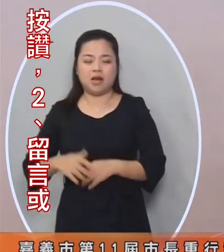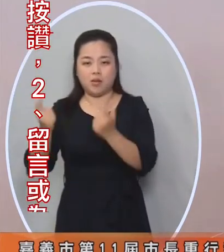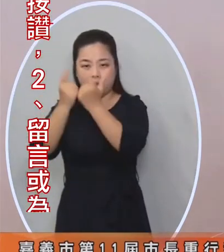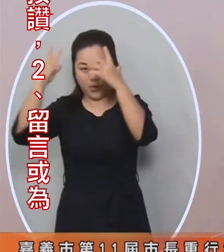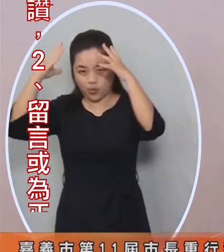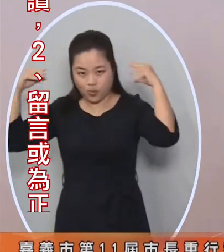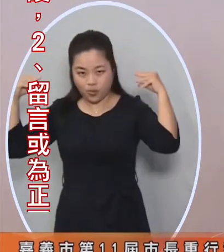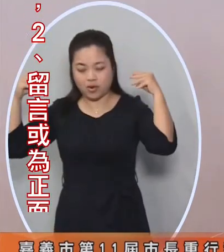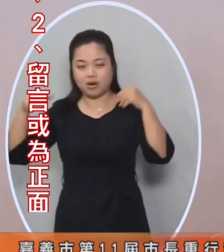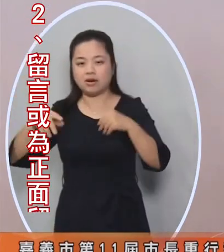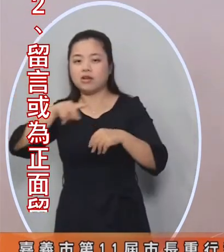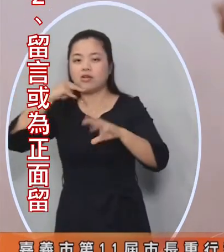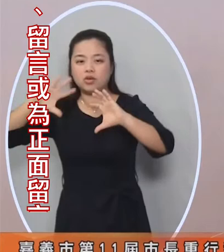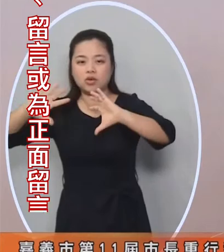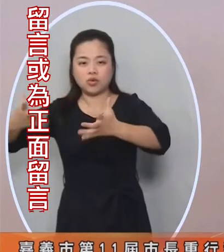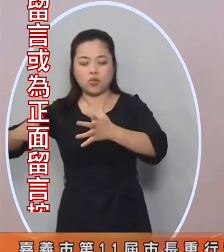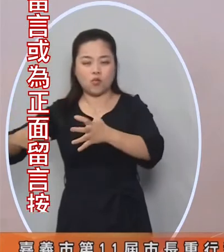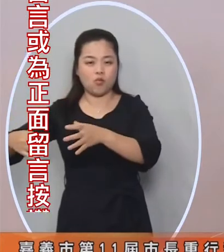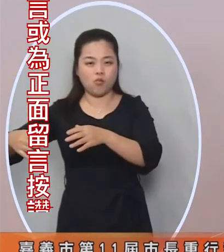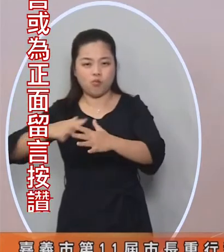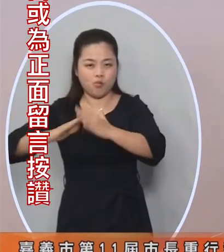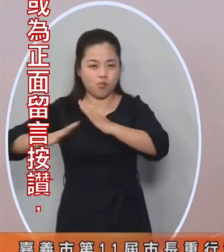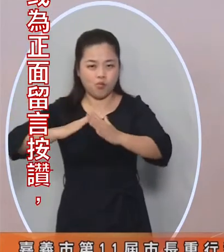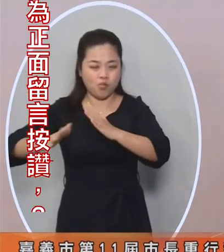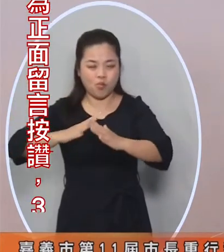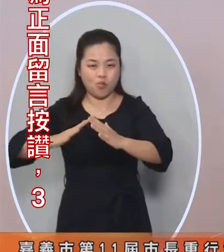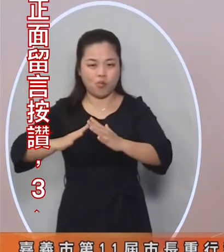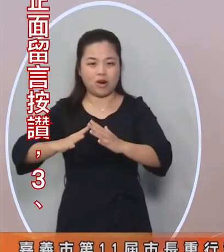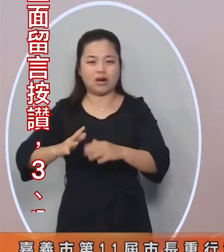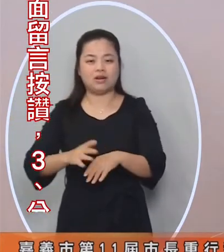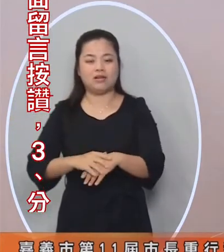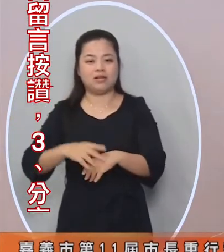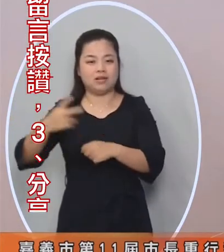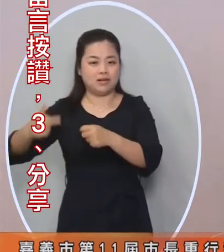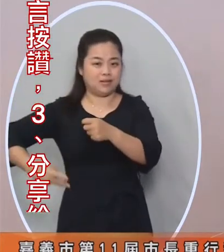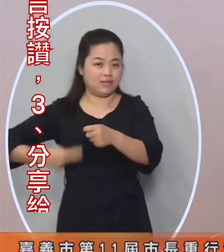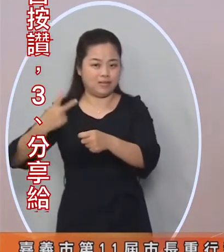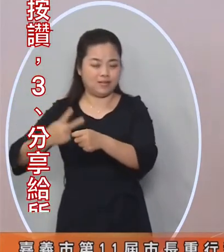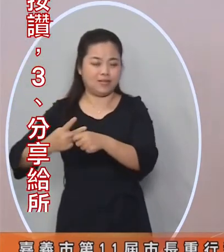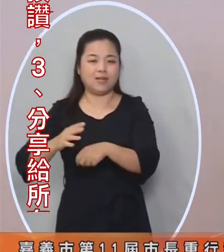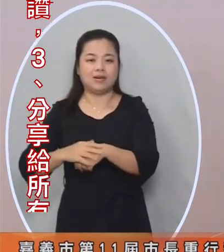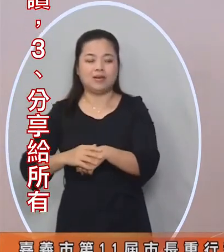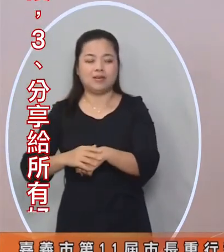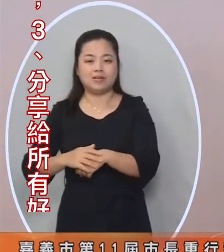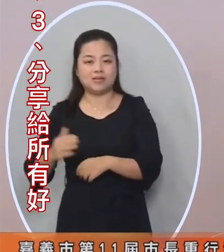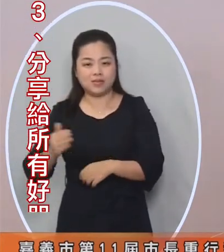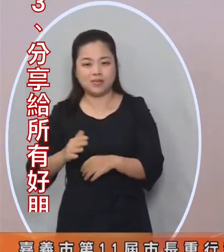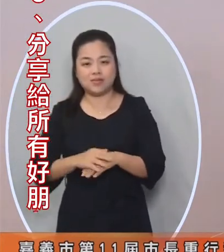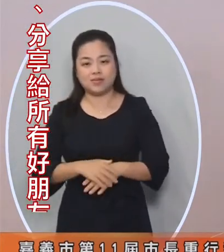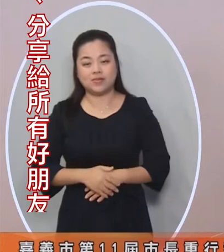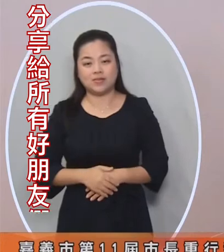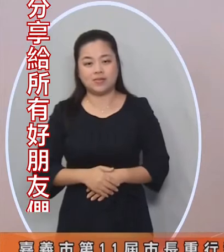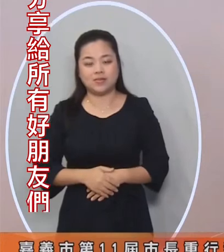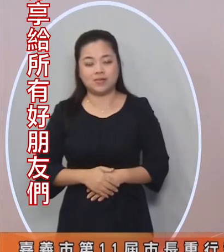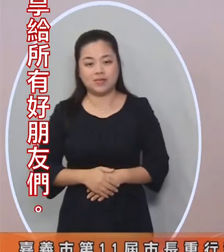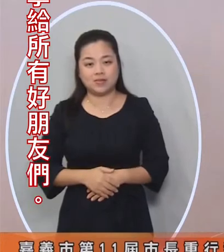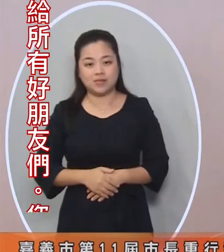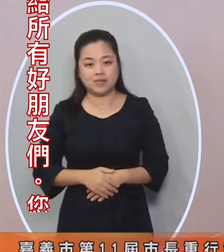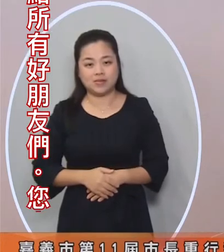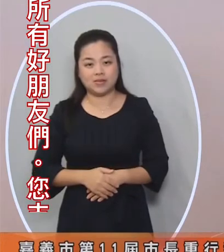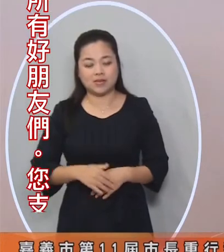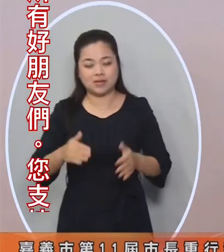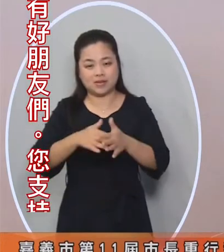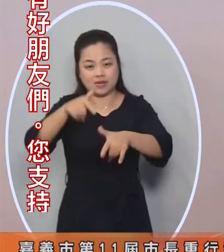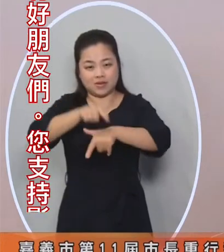这。金国年准拍到南宋，免两当南宋，哦，包公做这南宋，